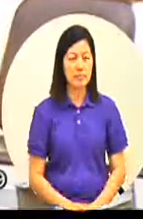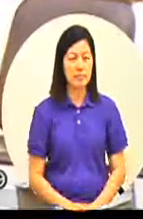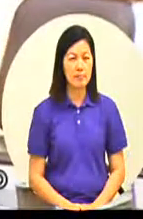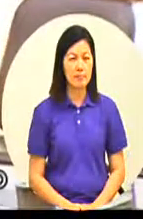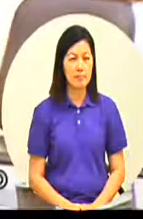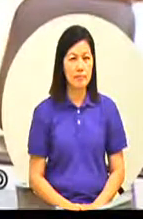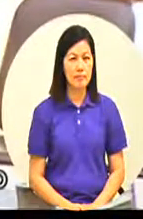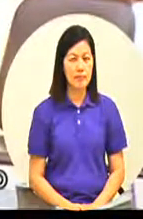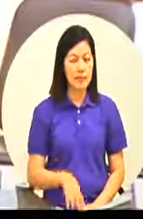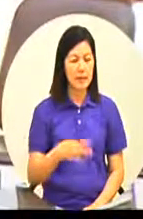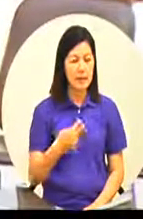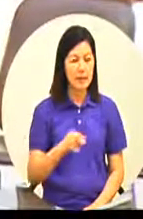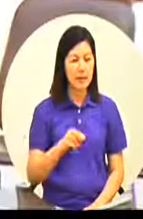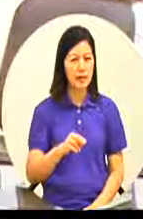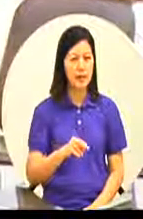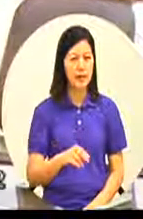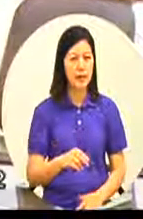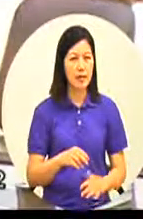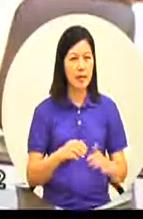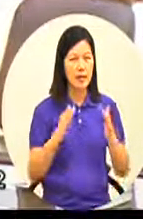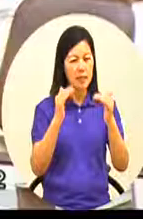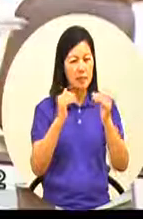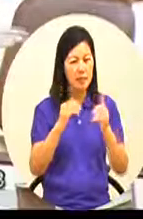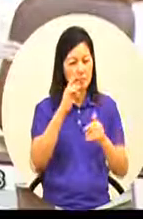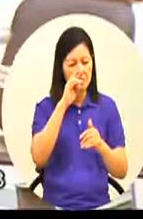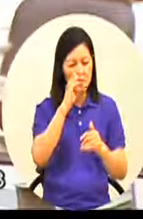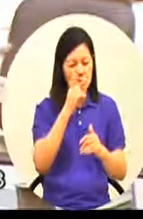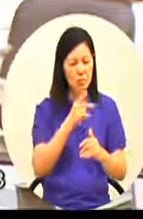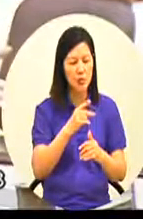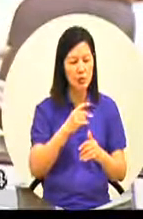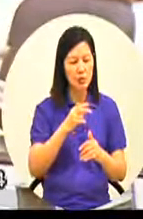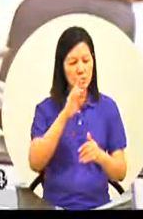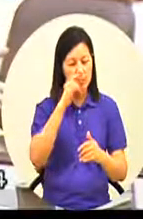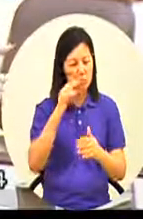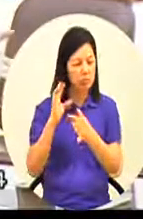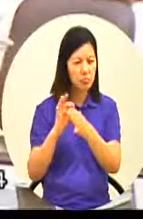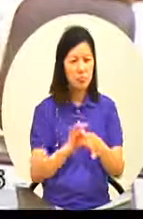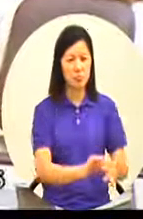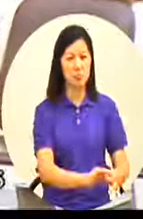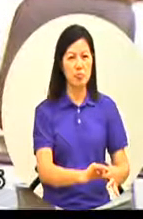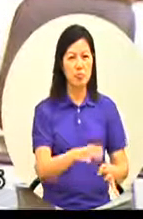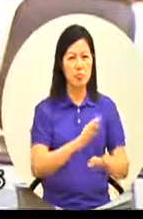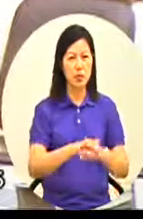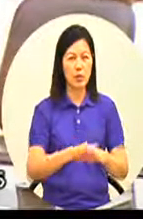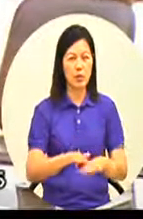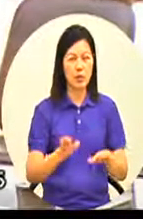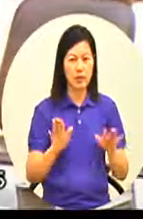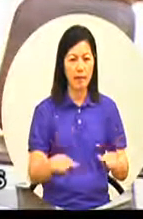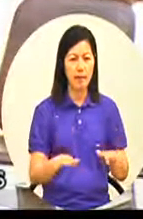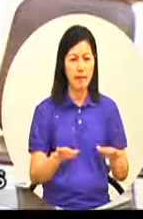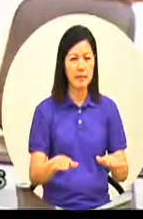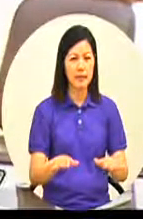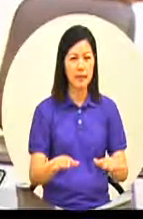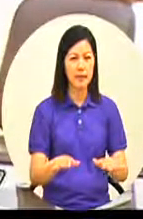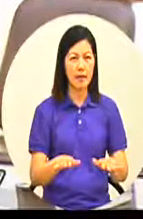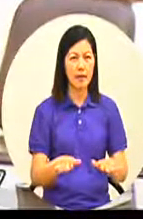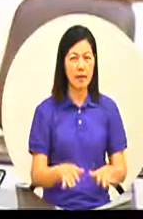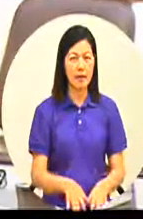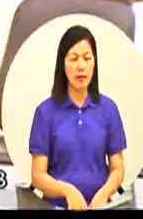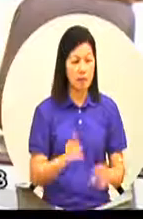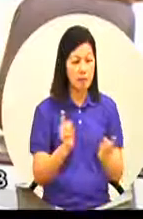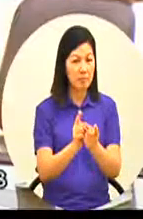多的错的那个可能一直错下去嘛，那今天刚好就这个